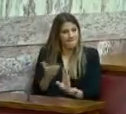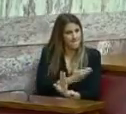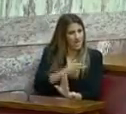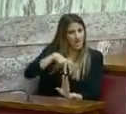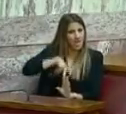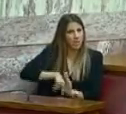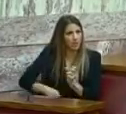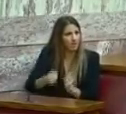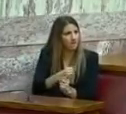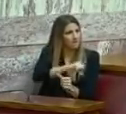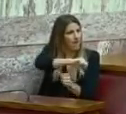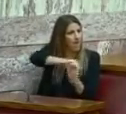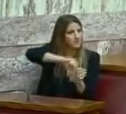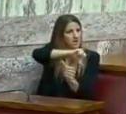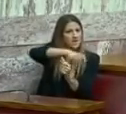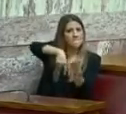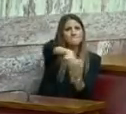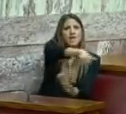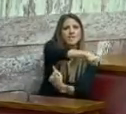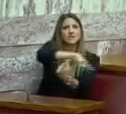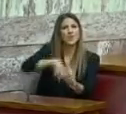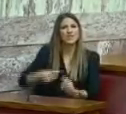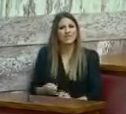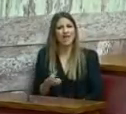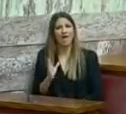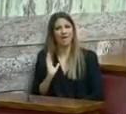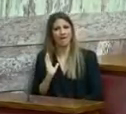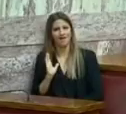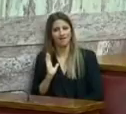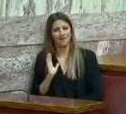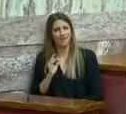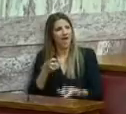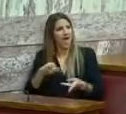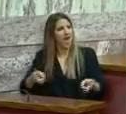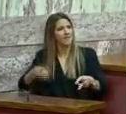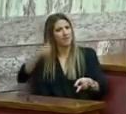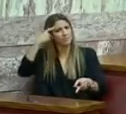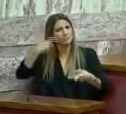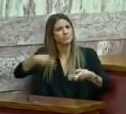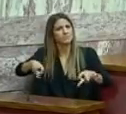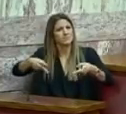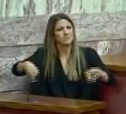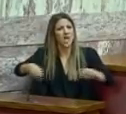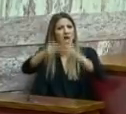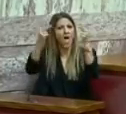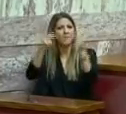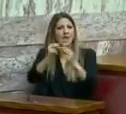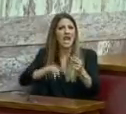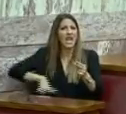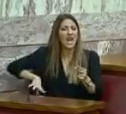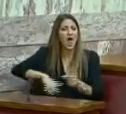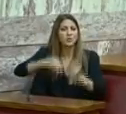δημόσιου πλούτου και για την προσβολή στην υγεία του ελληνικού λαού επί τόσα χρόνια.